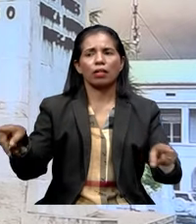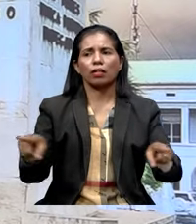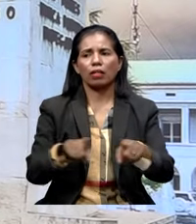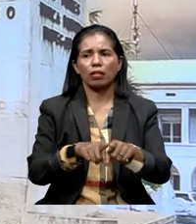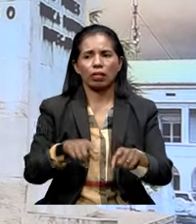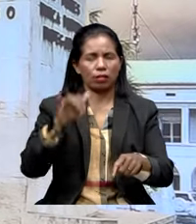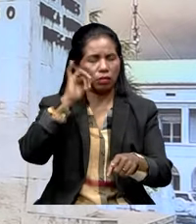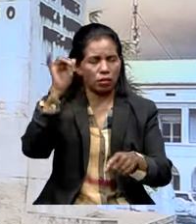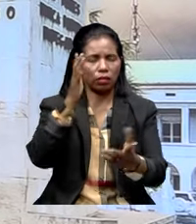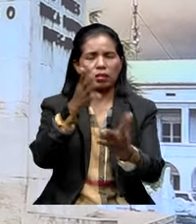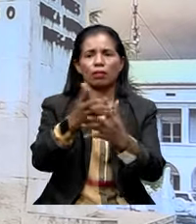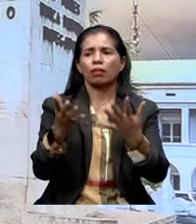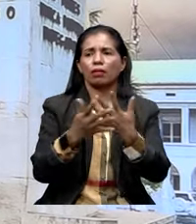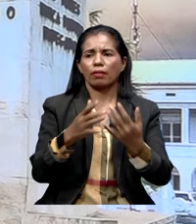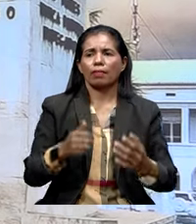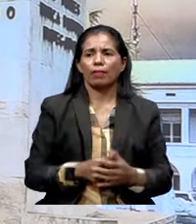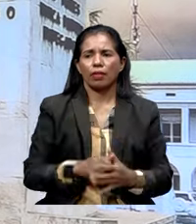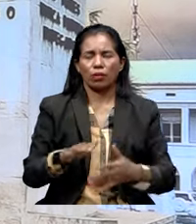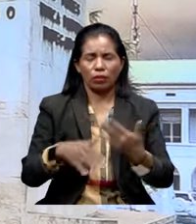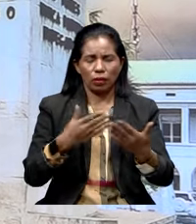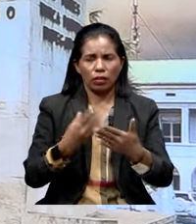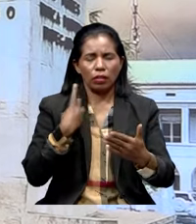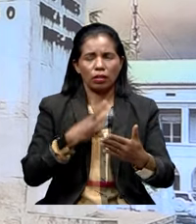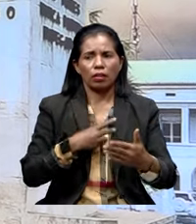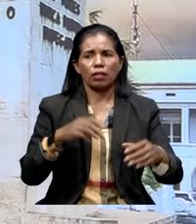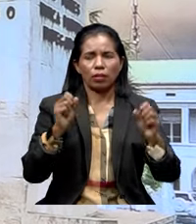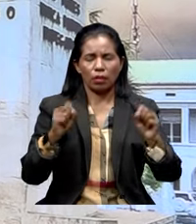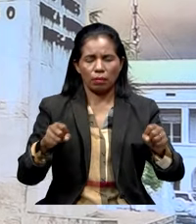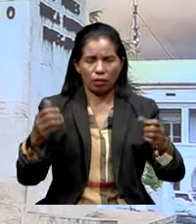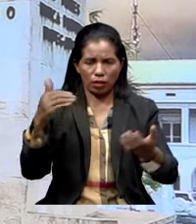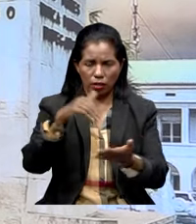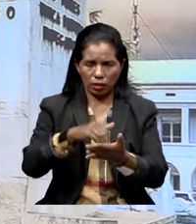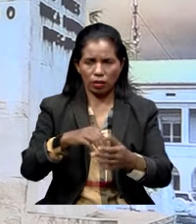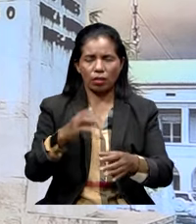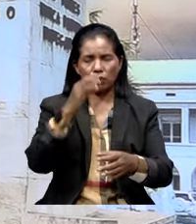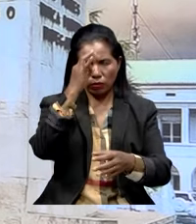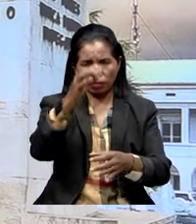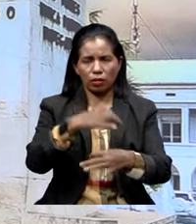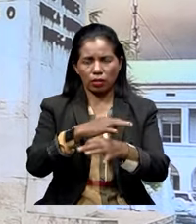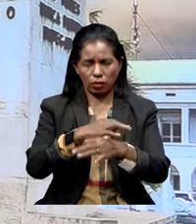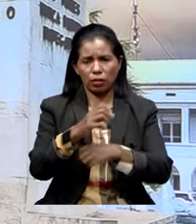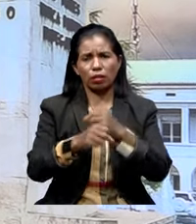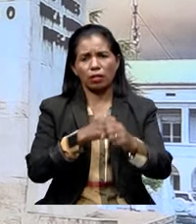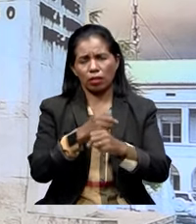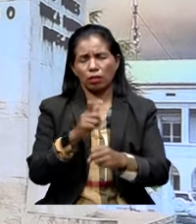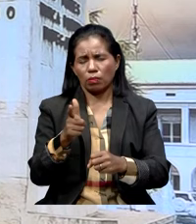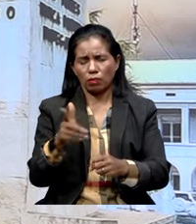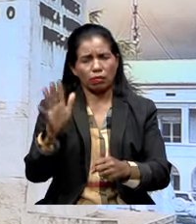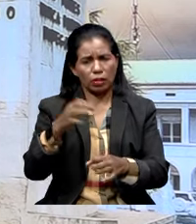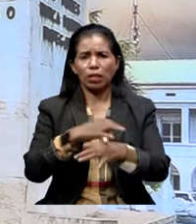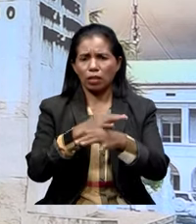kerja mana libre. Ani mac, buat ni kita berusaha perbuat ni lebih kontestan bahawa inting hadiah, tapi inting kuan sana, inting hadiah buat yang